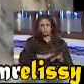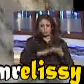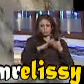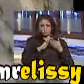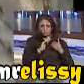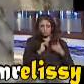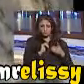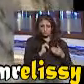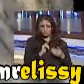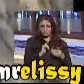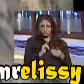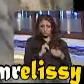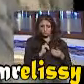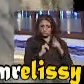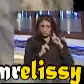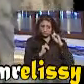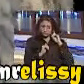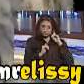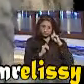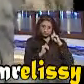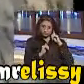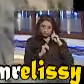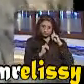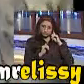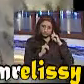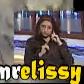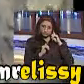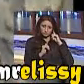عاوز ايه؟ تحتاج ايه؟ عايز